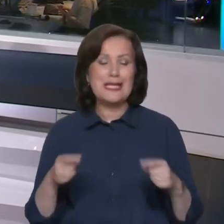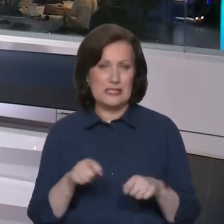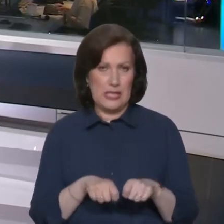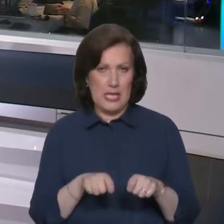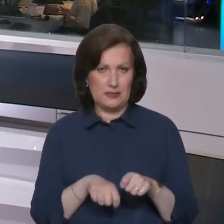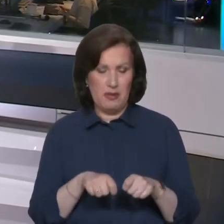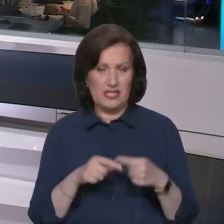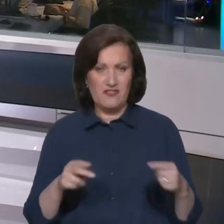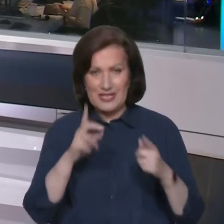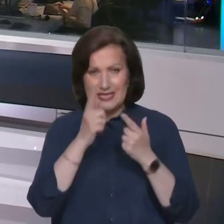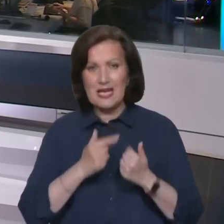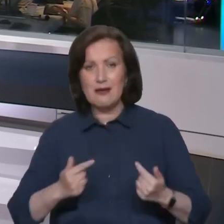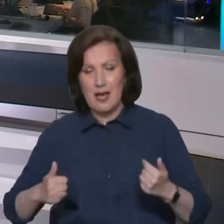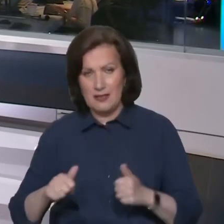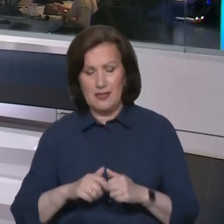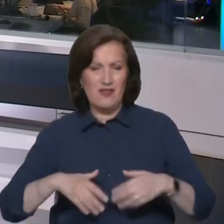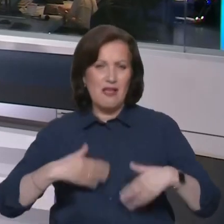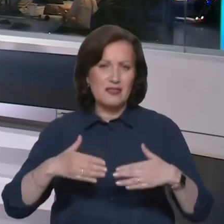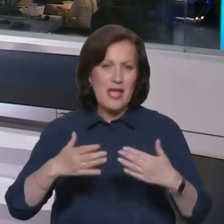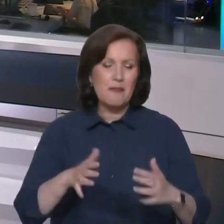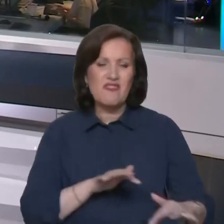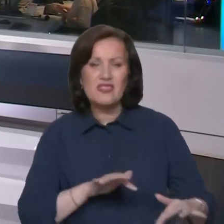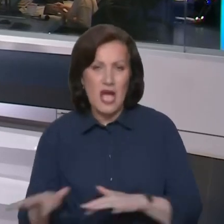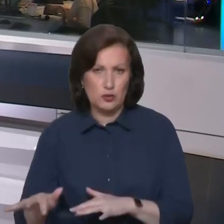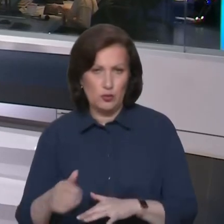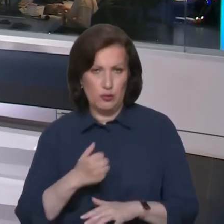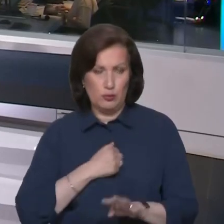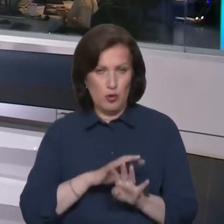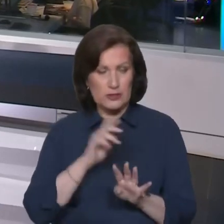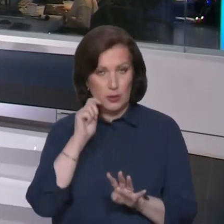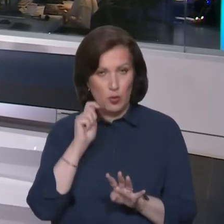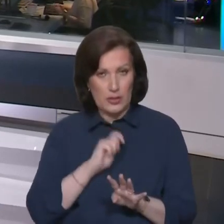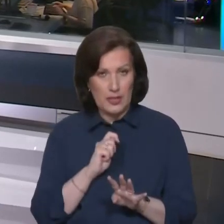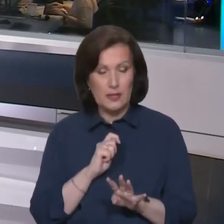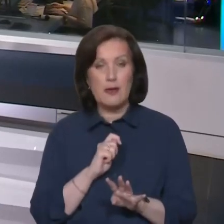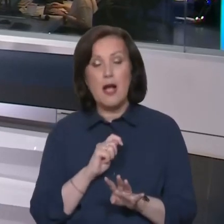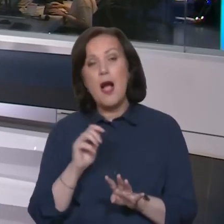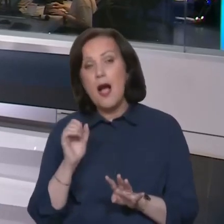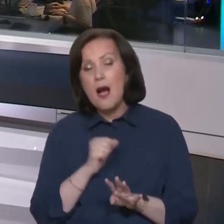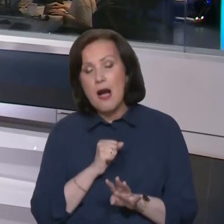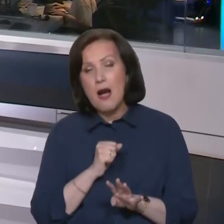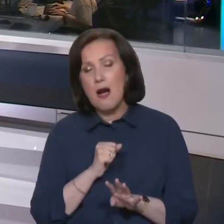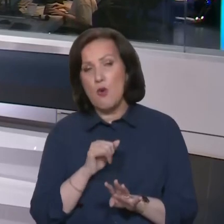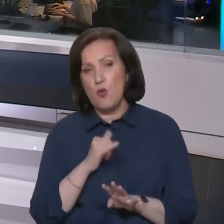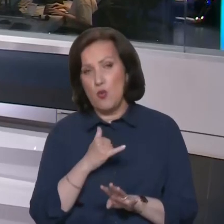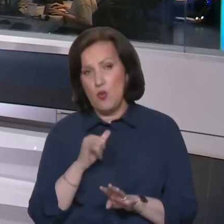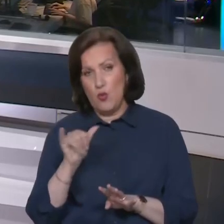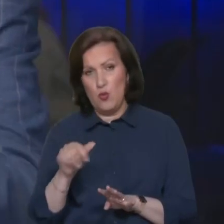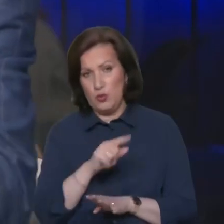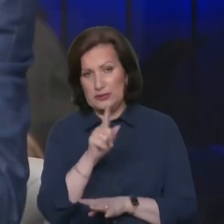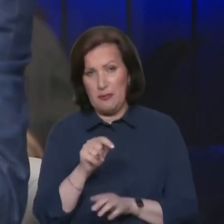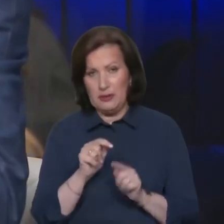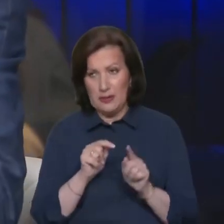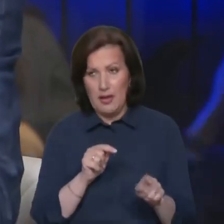експертів різних країн темпів наступу Збройних сил України. У мене таке запитання до вас.